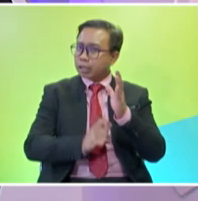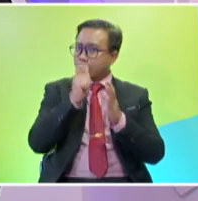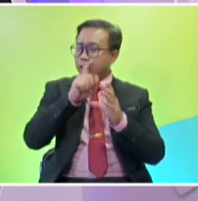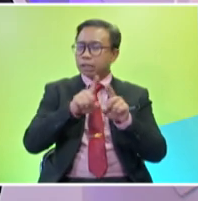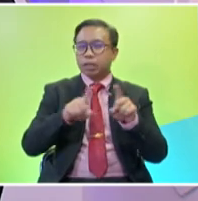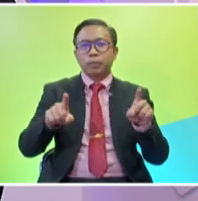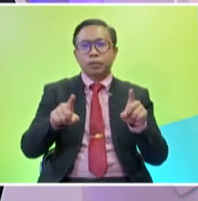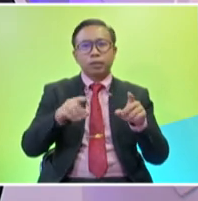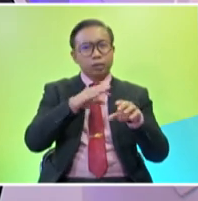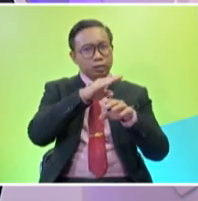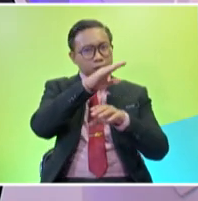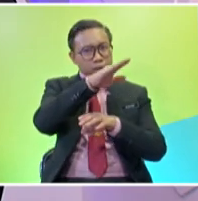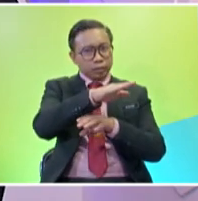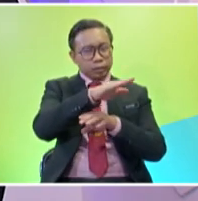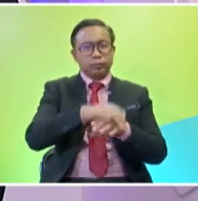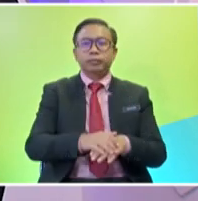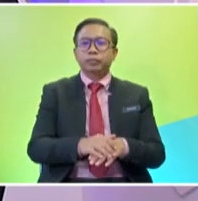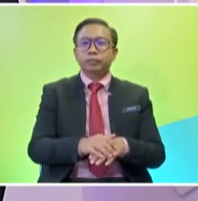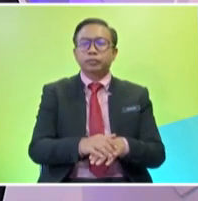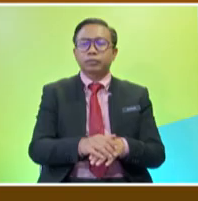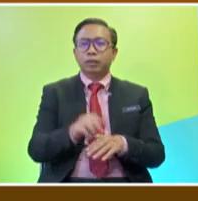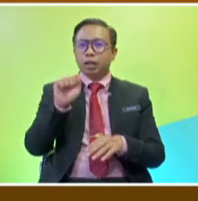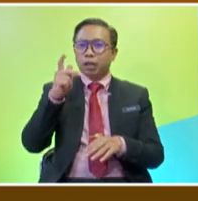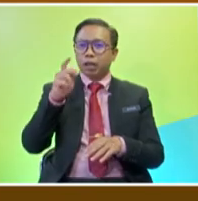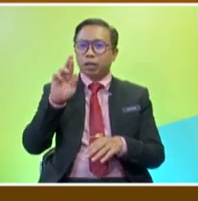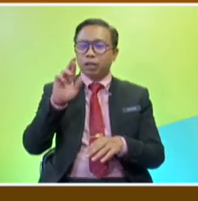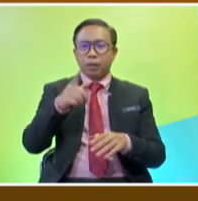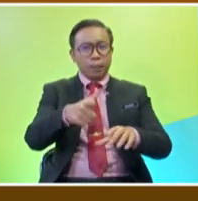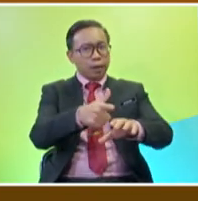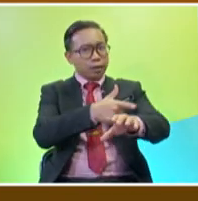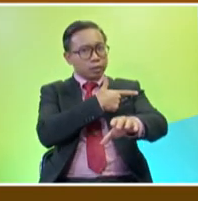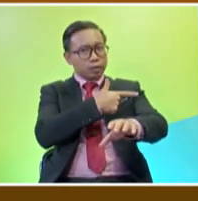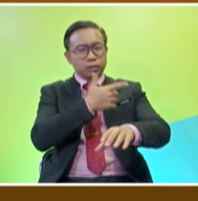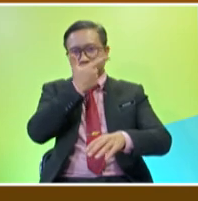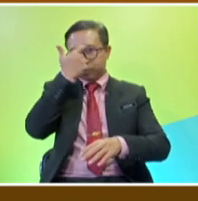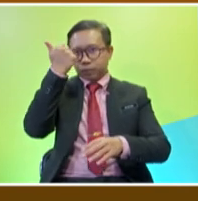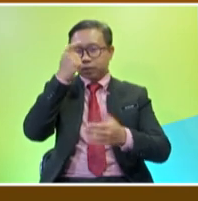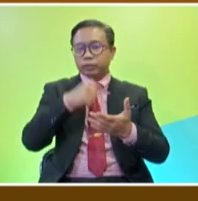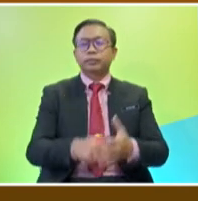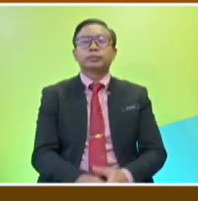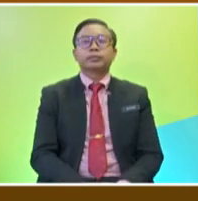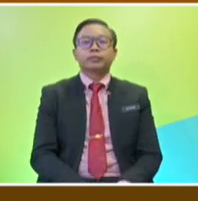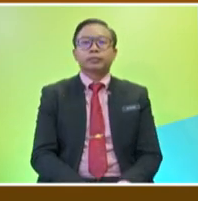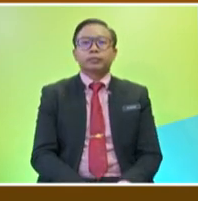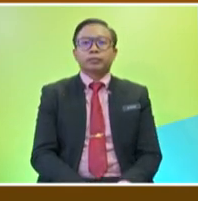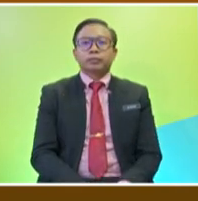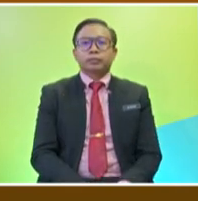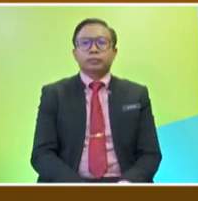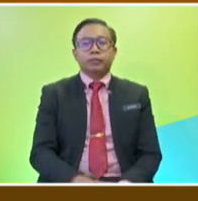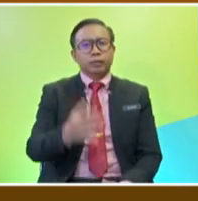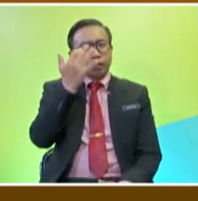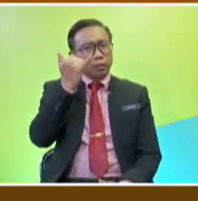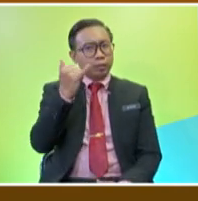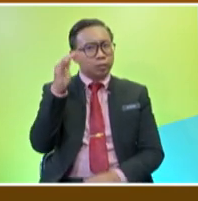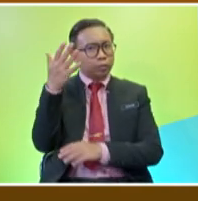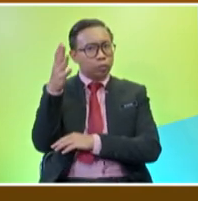oke kemudian akarnya panjang dan menjalar Kenapa agak panjang Ivan kenapa Koko